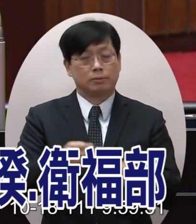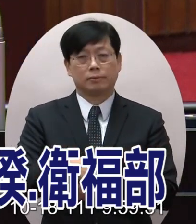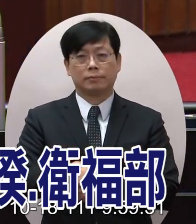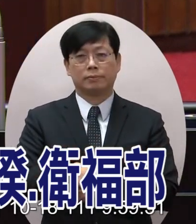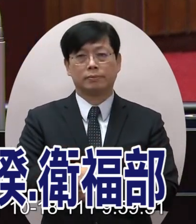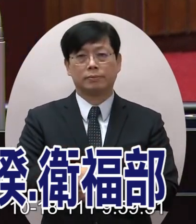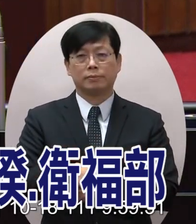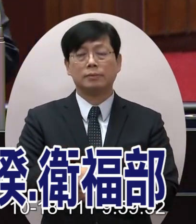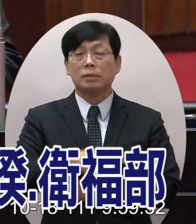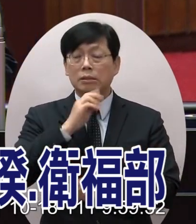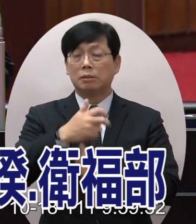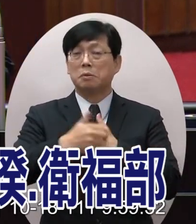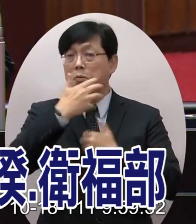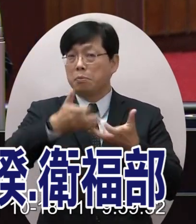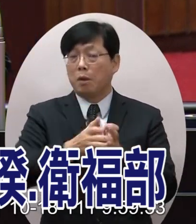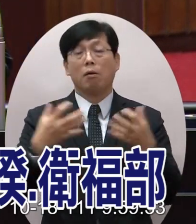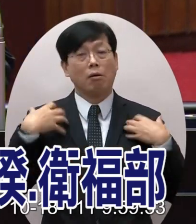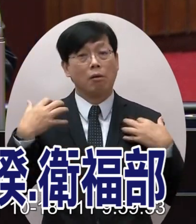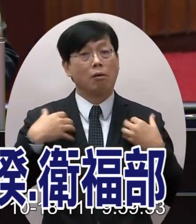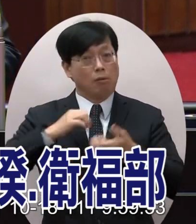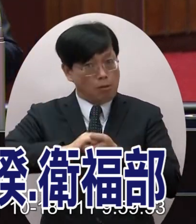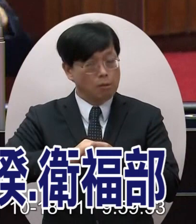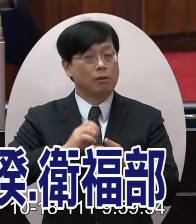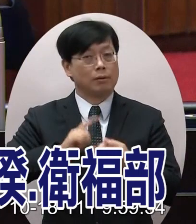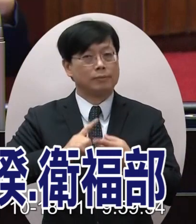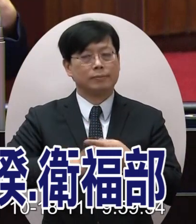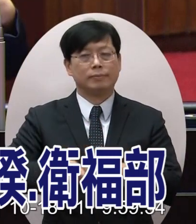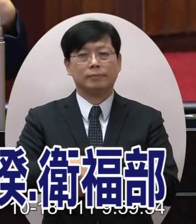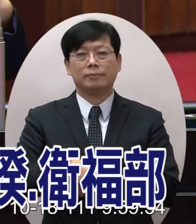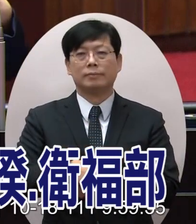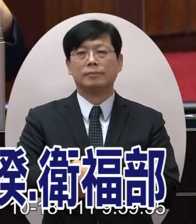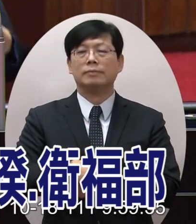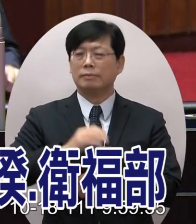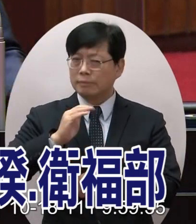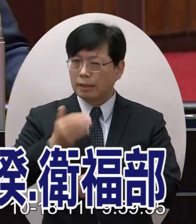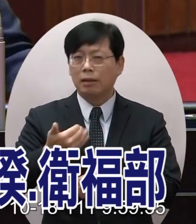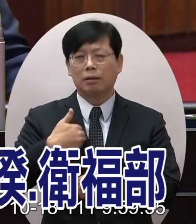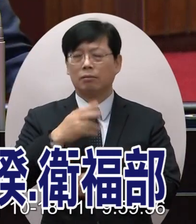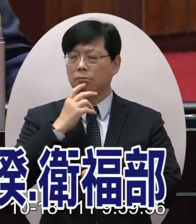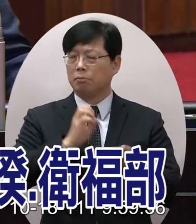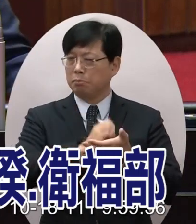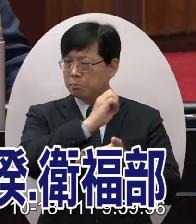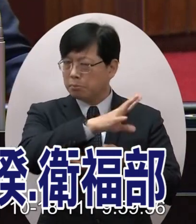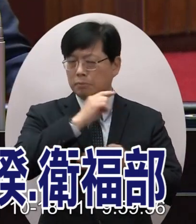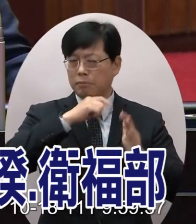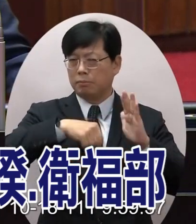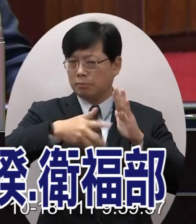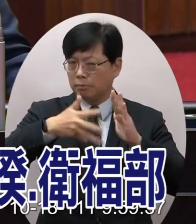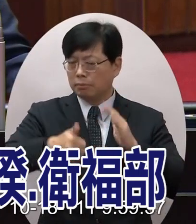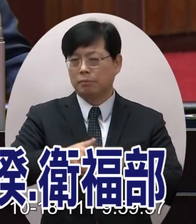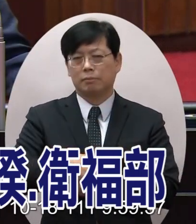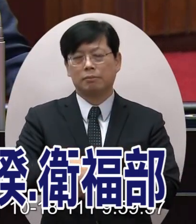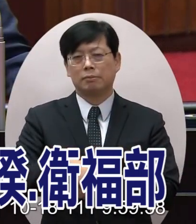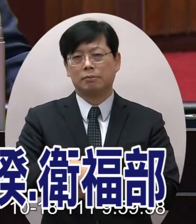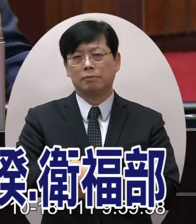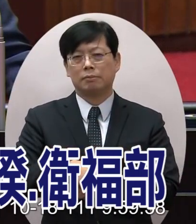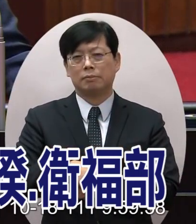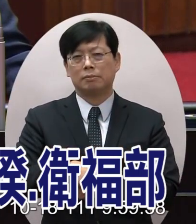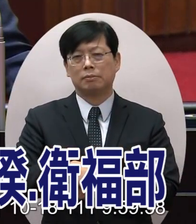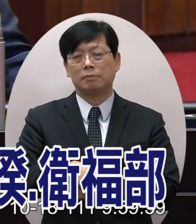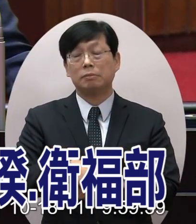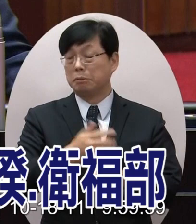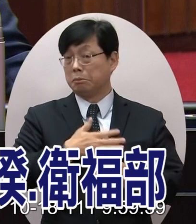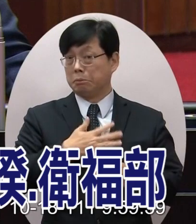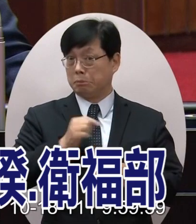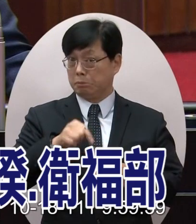吗？ 那个、 这个是卫福部他自己做的这个决定嘛？ 那个 但是我跟院长再报告一下哈，就是。你